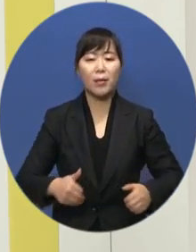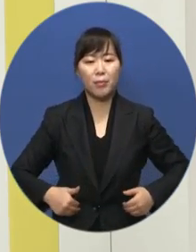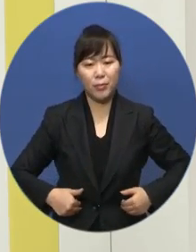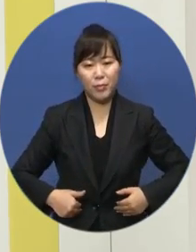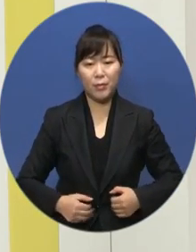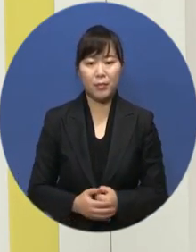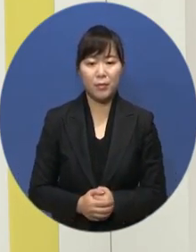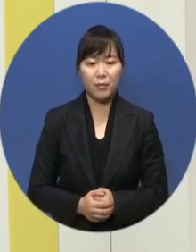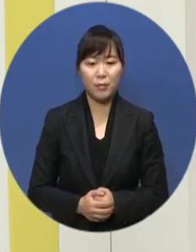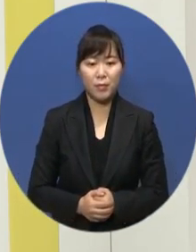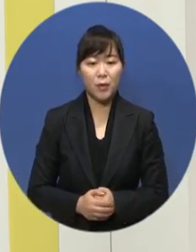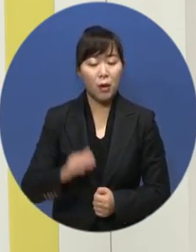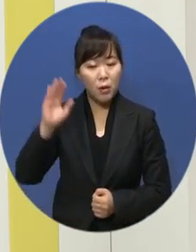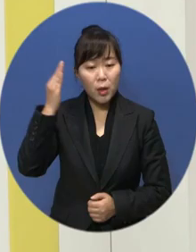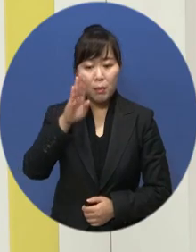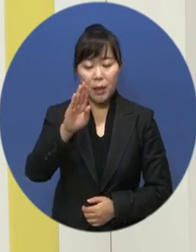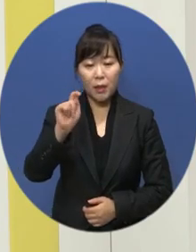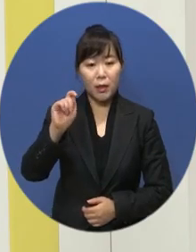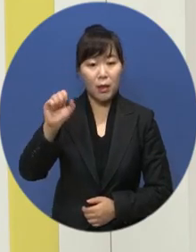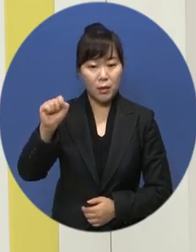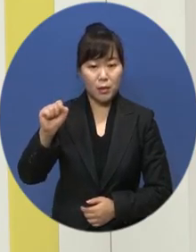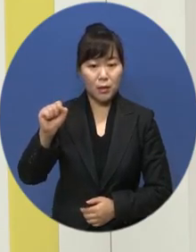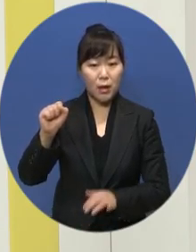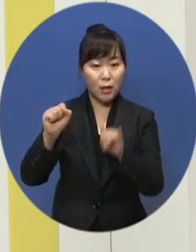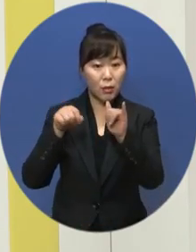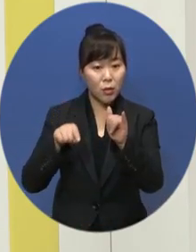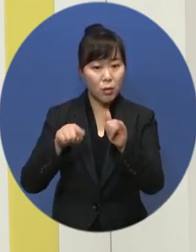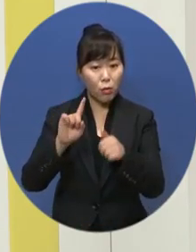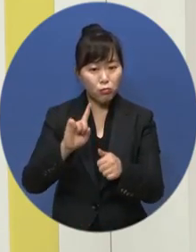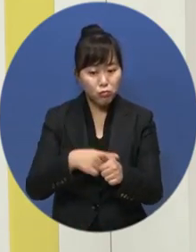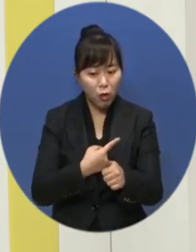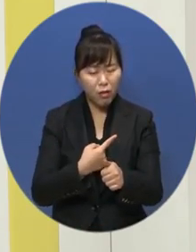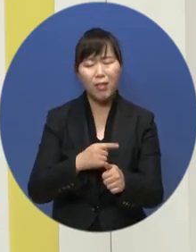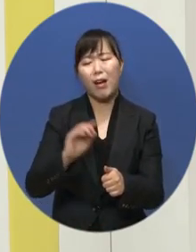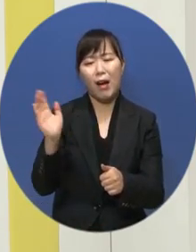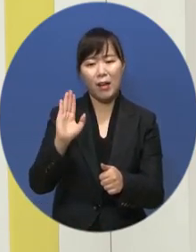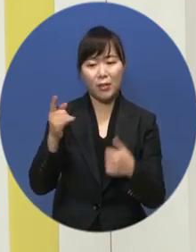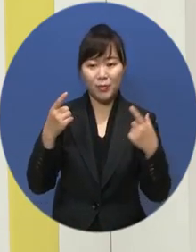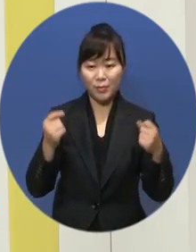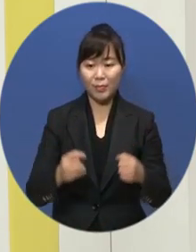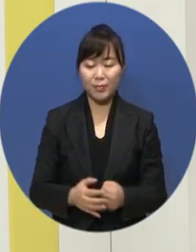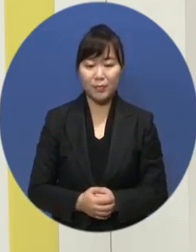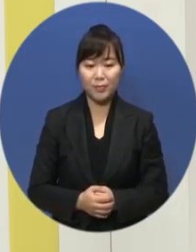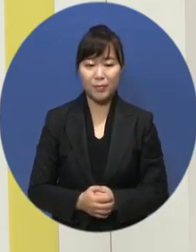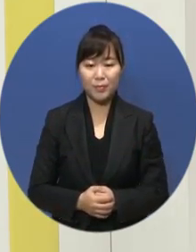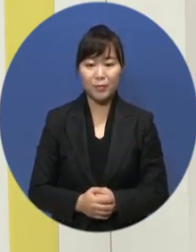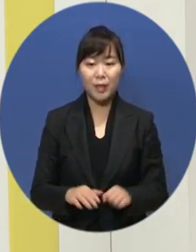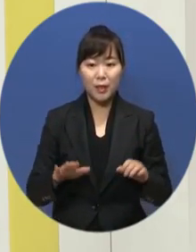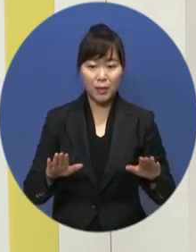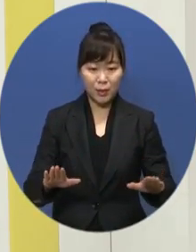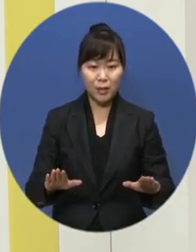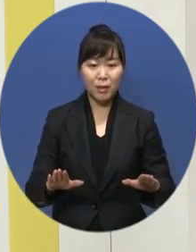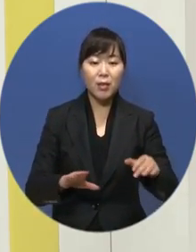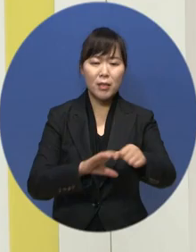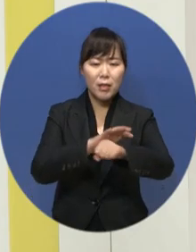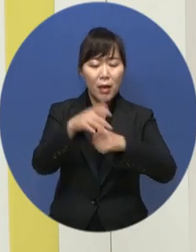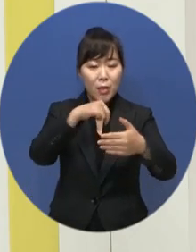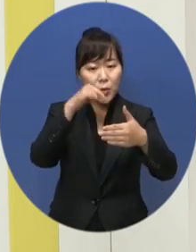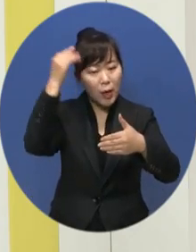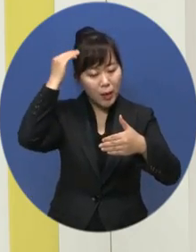합니다. 오늘날 BTS가 등장한 것이 우연이 아니라고 봅니다. 이제 세계